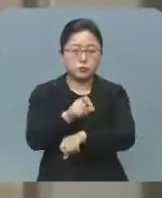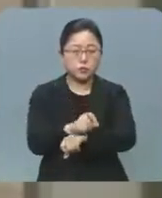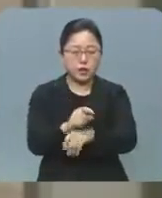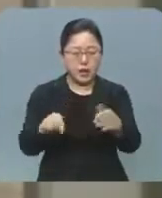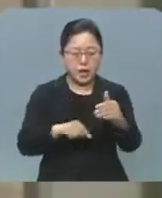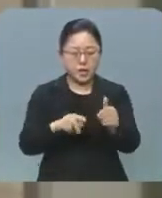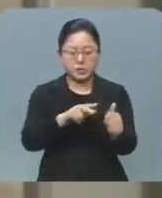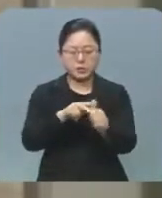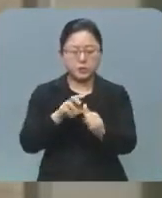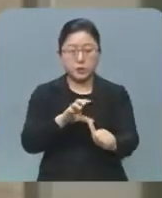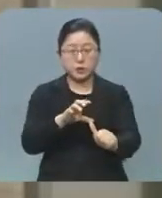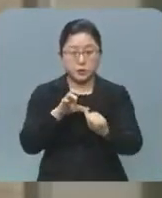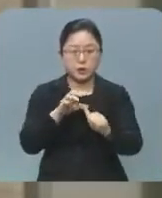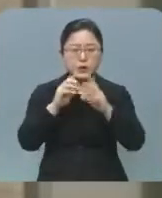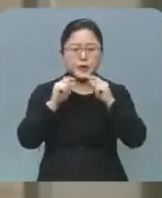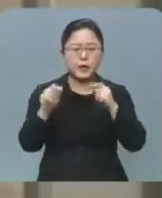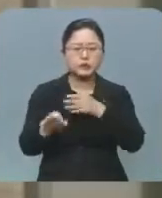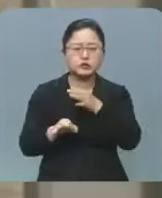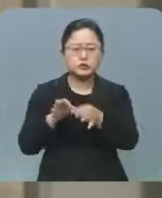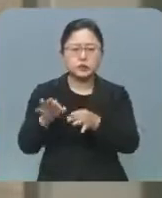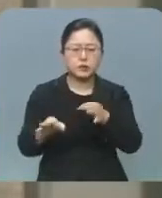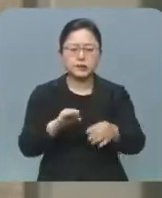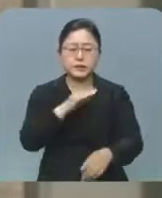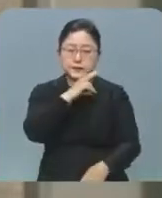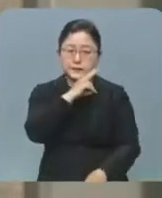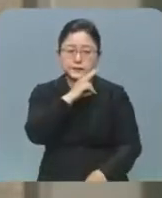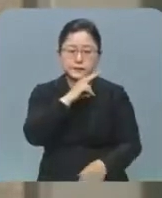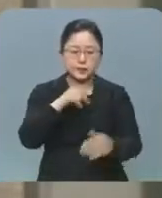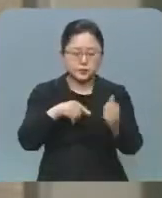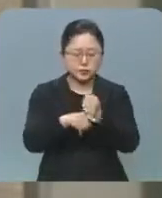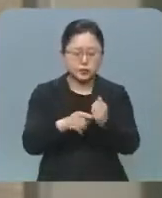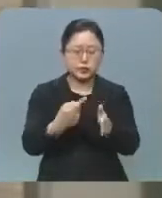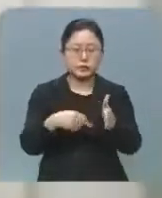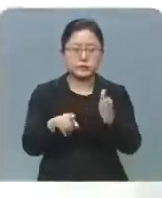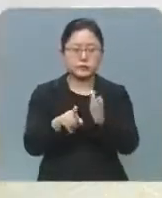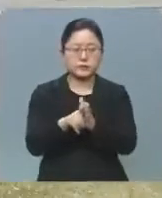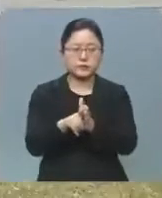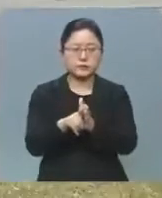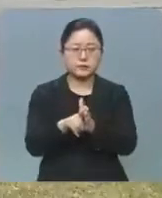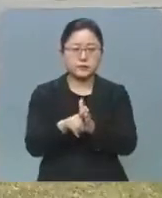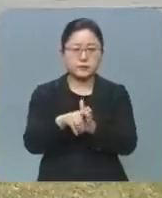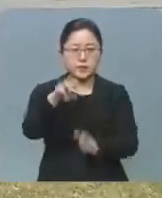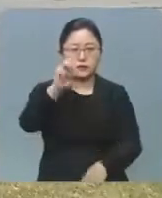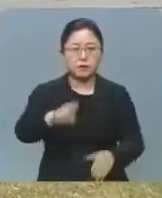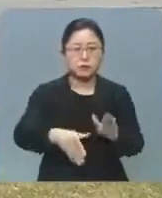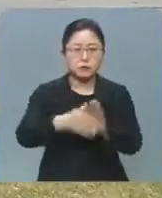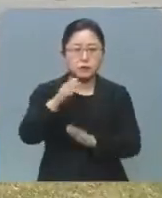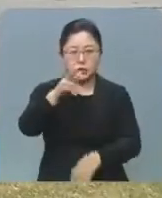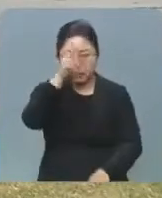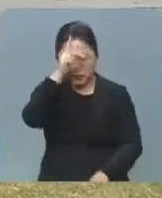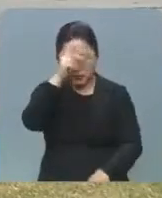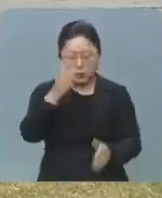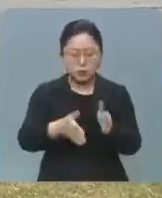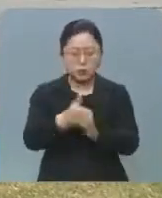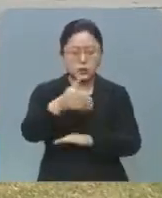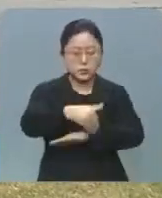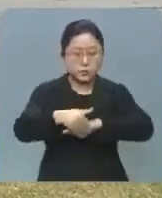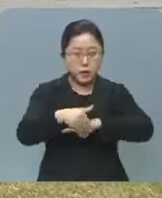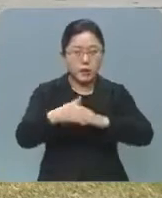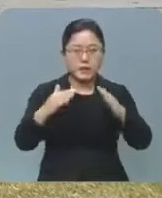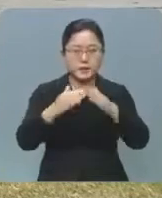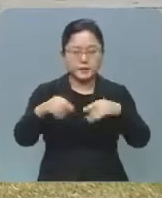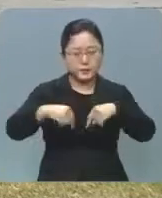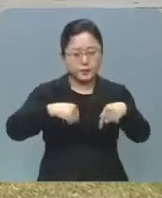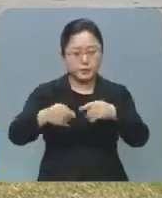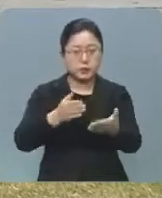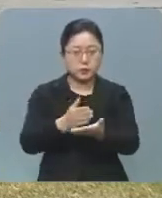내부 정보를 이용해 부동산 투기를 했다는 의혹을 수사하기 위해서입니다. 광주시는 경찰이 도시계획과와